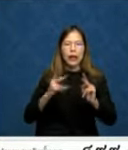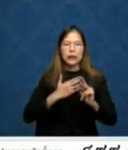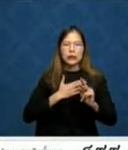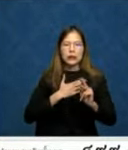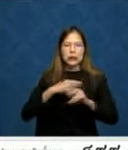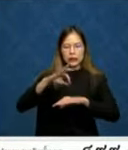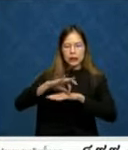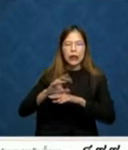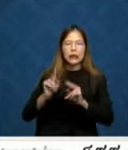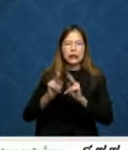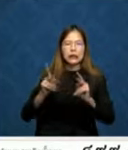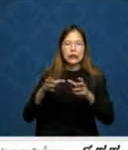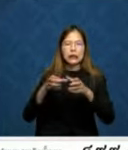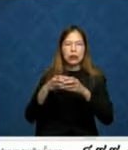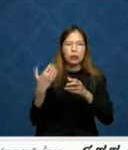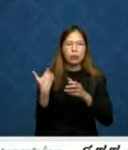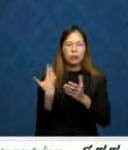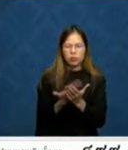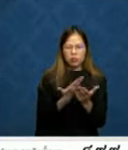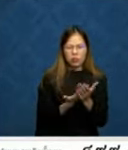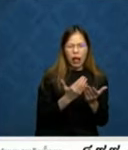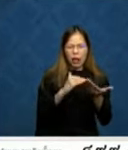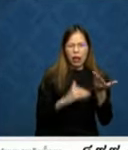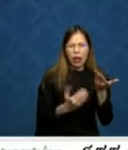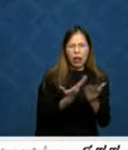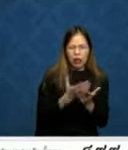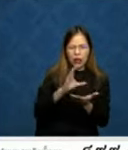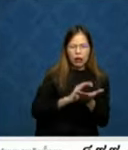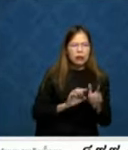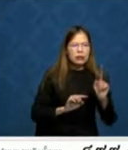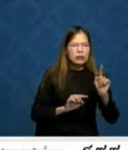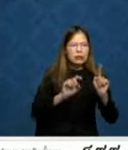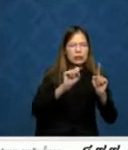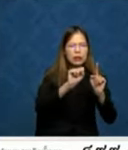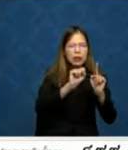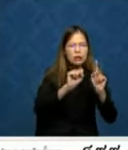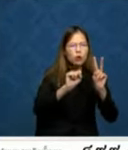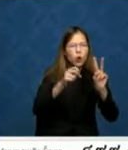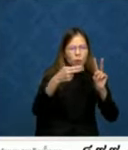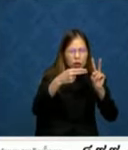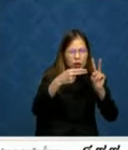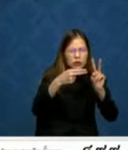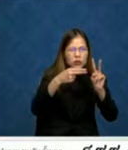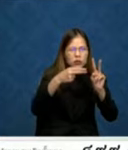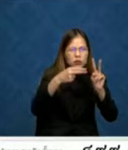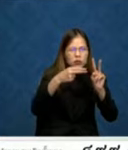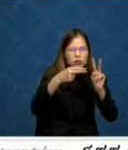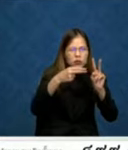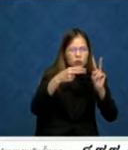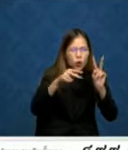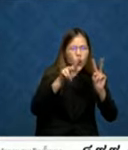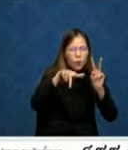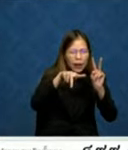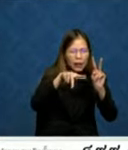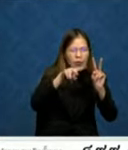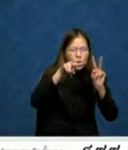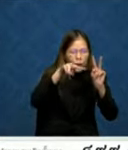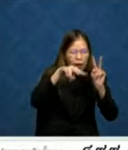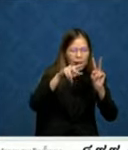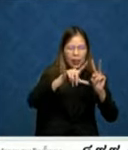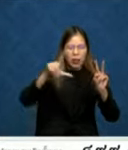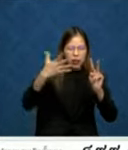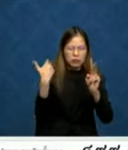ความเห็นให้ตัดลดงบประมาณนะครับจาก 122,000 ล้านบาทเหลือ 10,000 ล้านบาทเท่ากับที่เราจะ